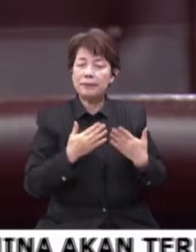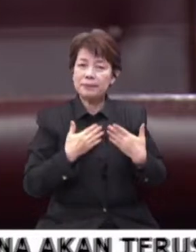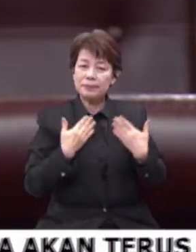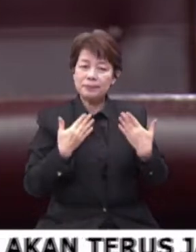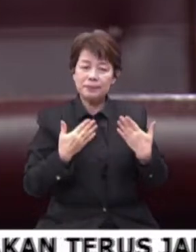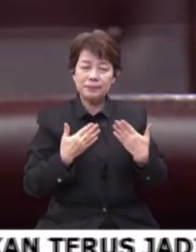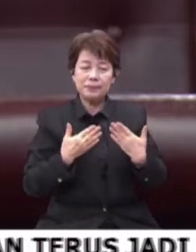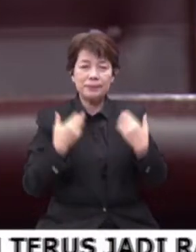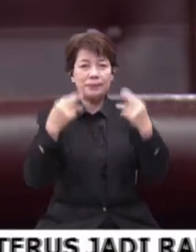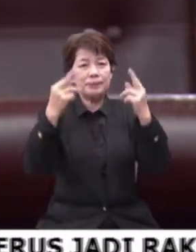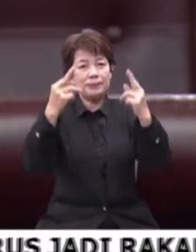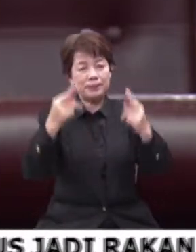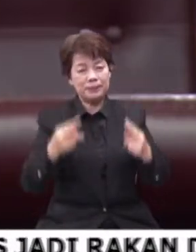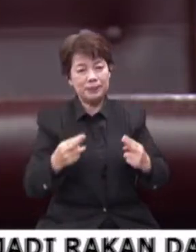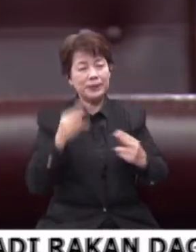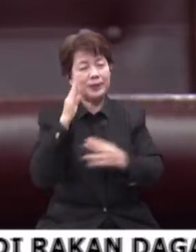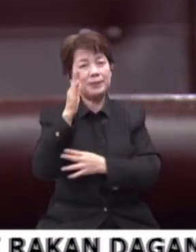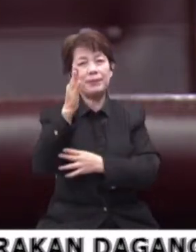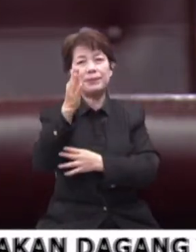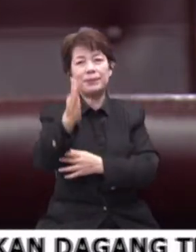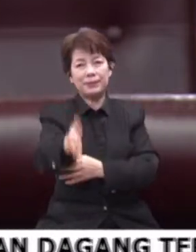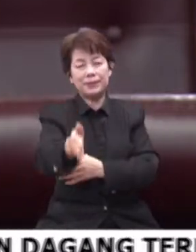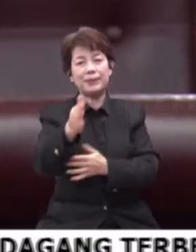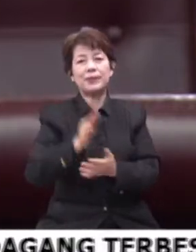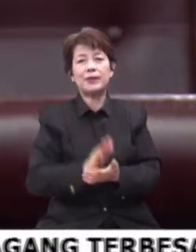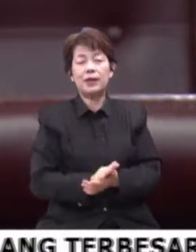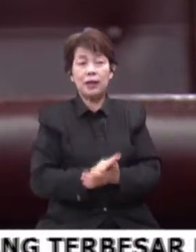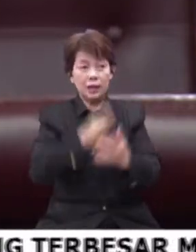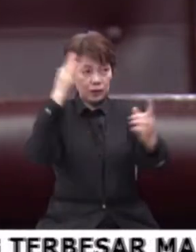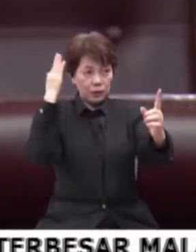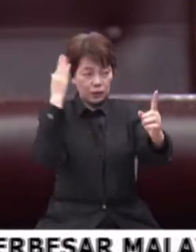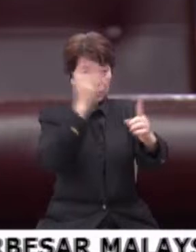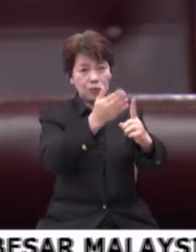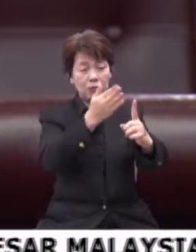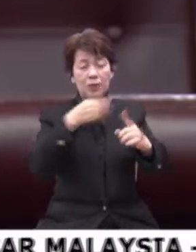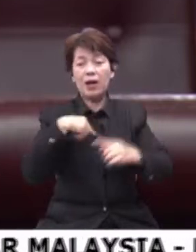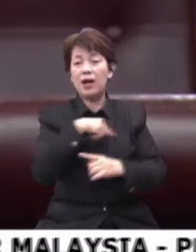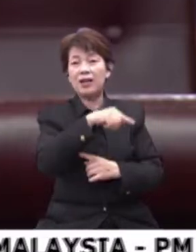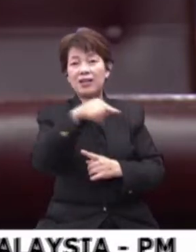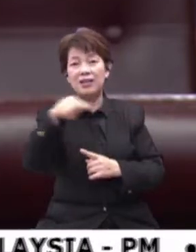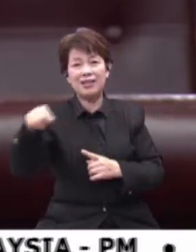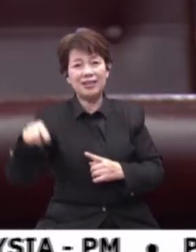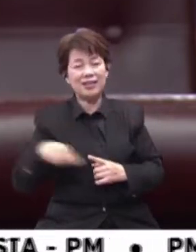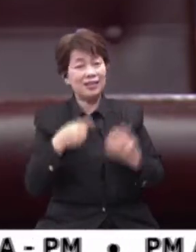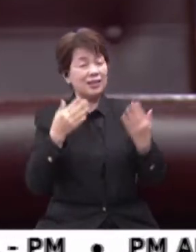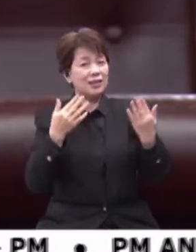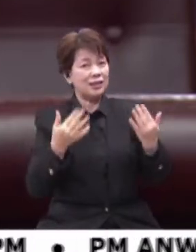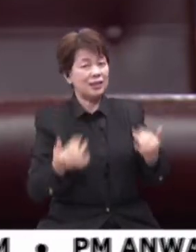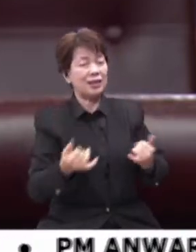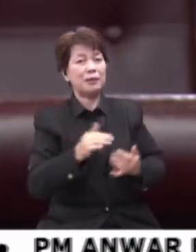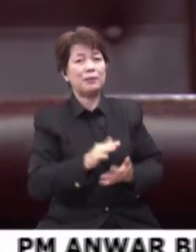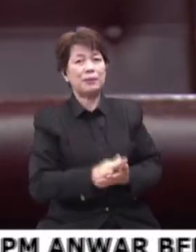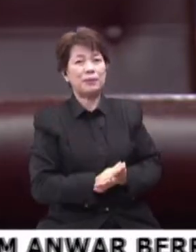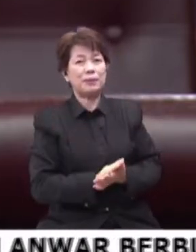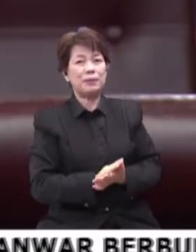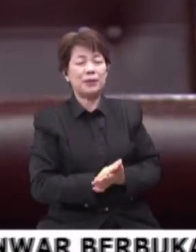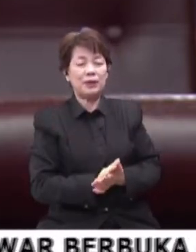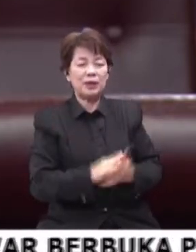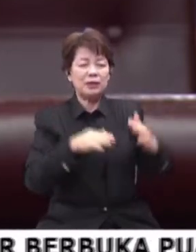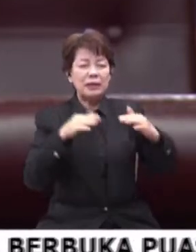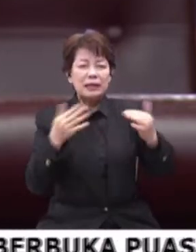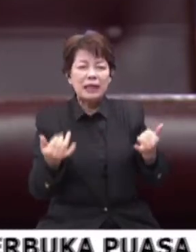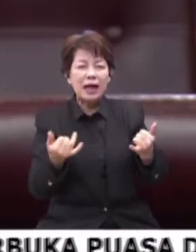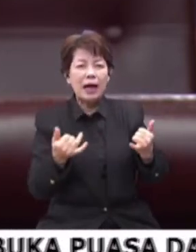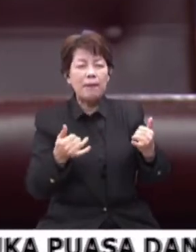masa yang akan datang ini tumpuan kita walaupun diperintahkan awal ini ia masih lagi di peringkat yang agak rendah